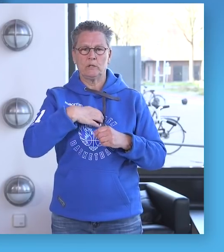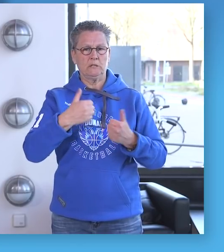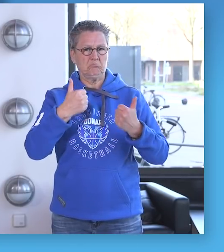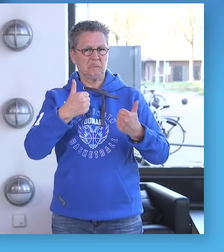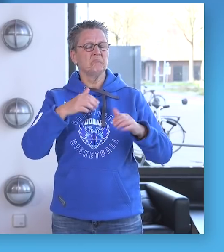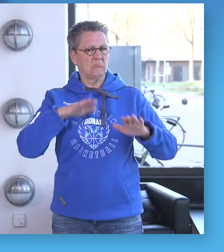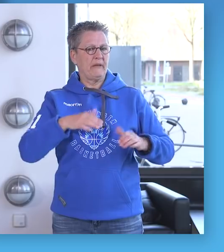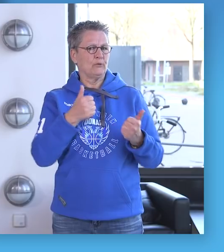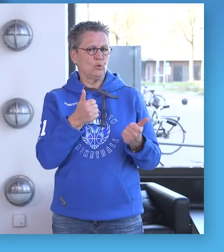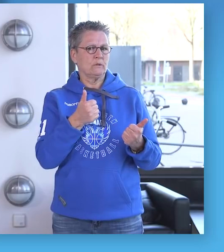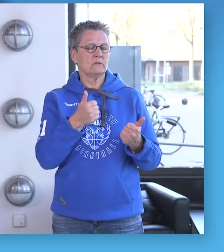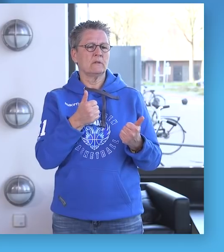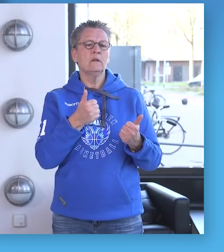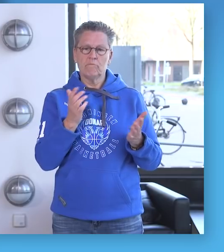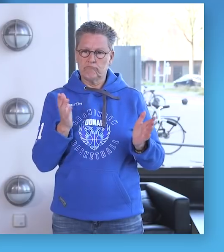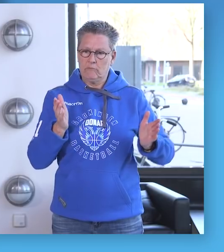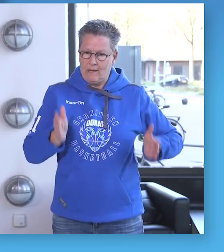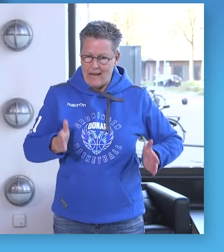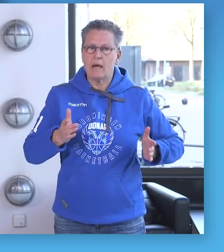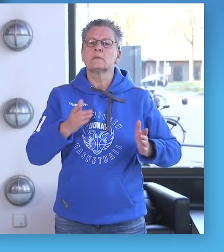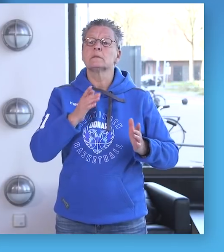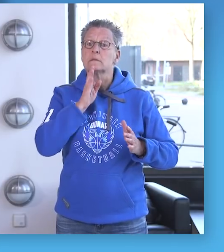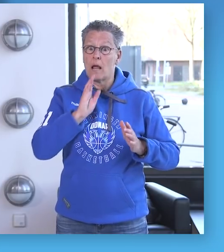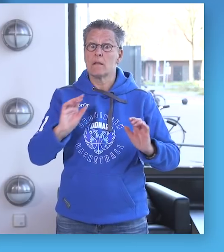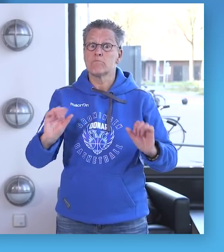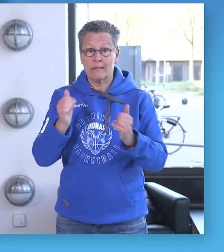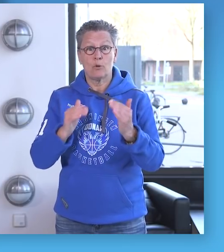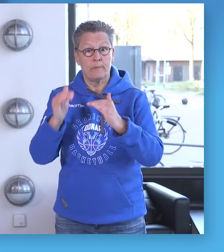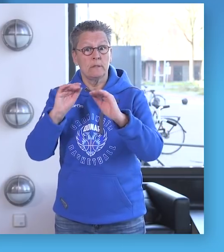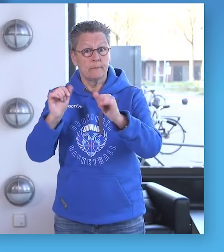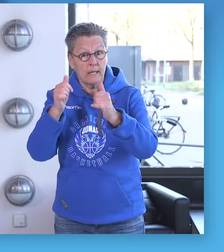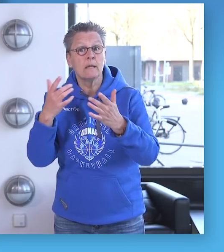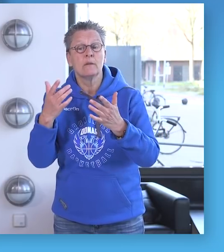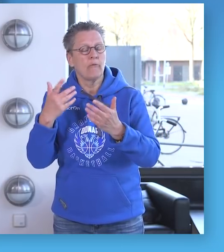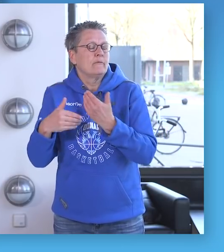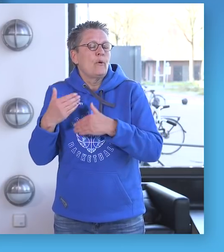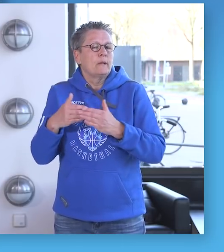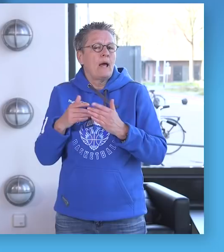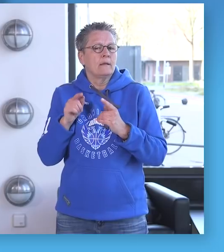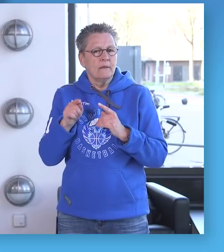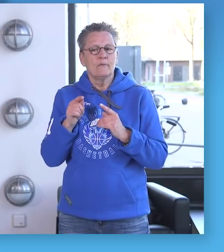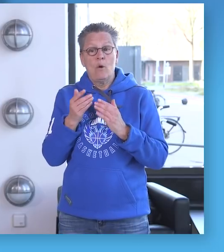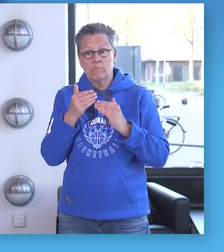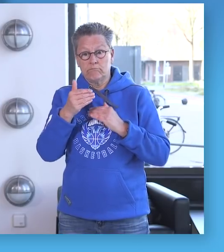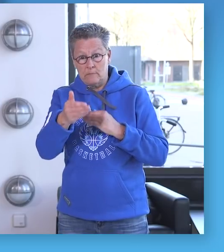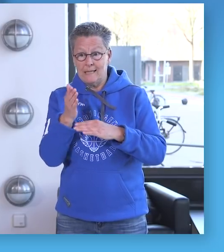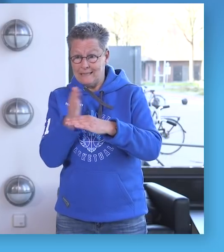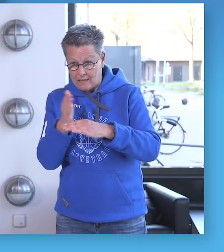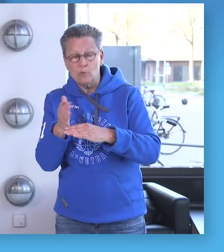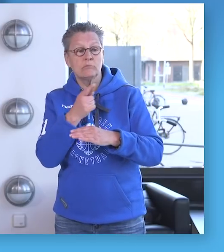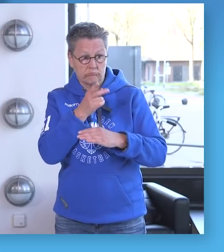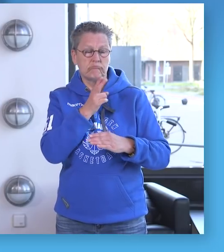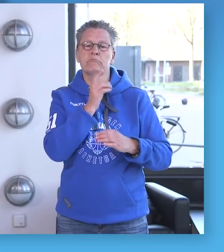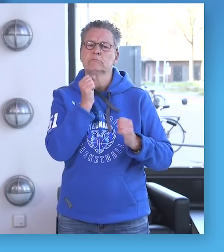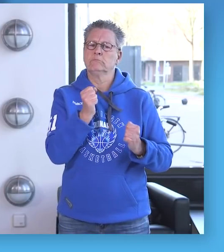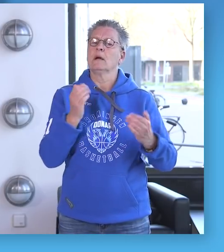en ervoor klaar zijn. Op het moment dat de competitie weer gaat starten of de voorbereiding gaat starten voor het komend seizoen, zullen ze er zeker klaar voor